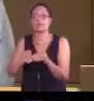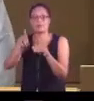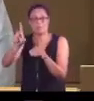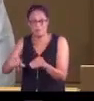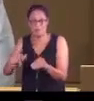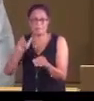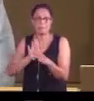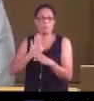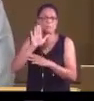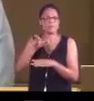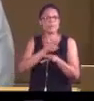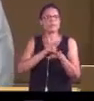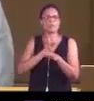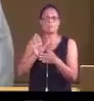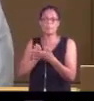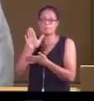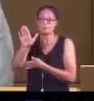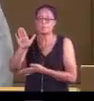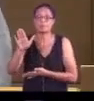promis